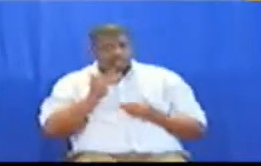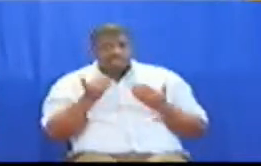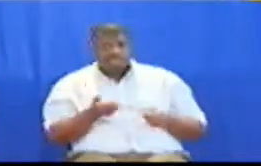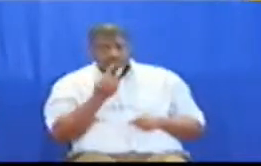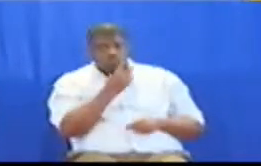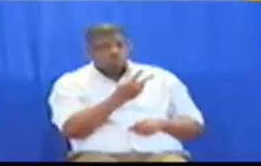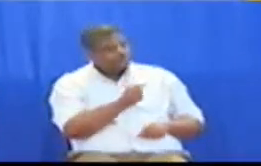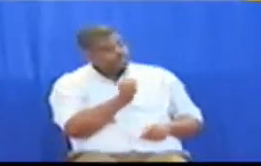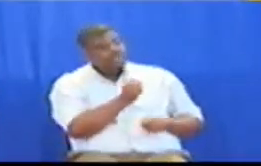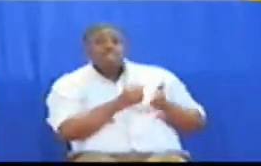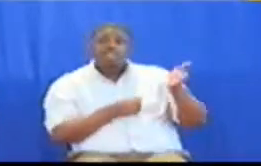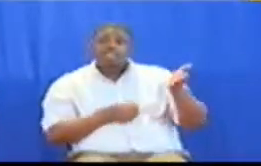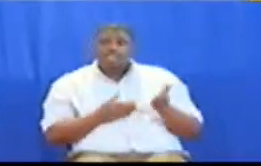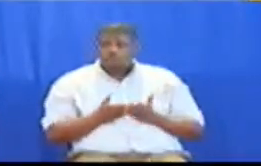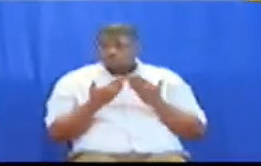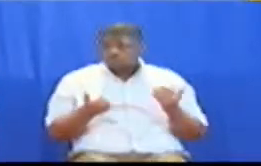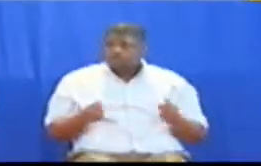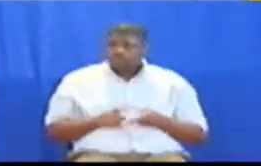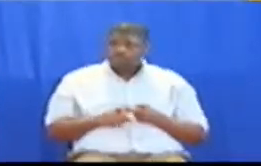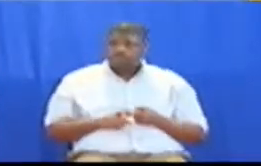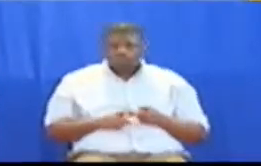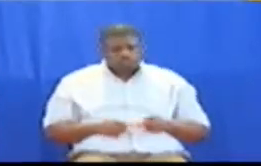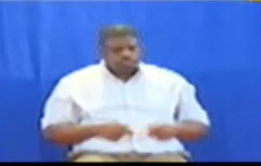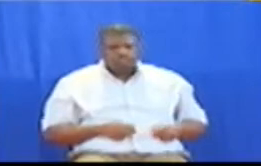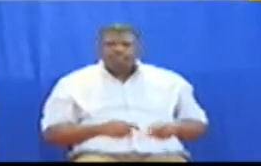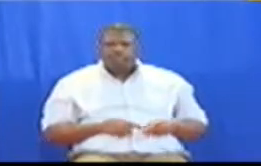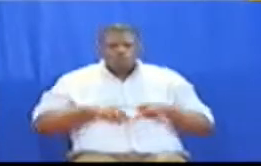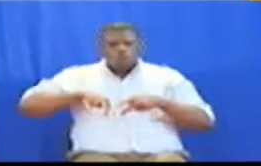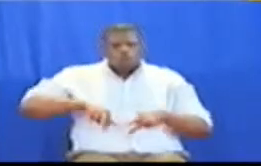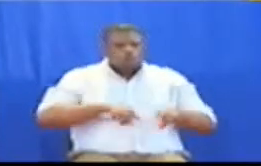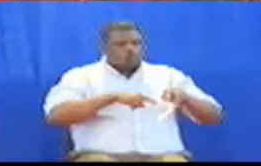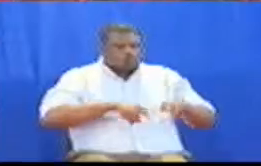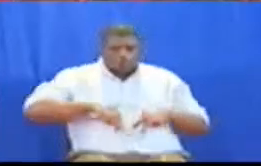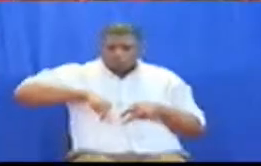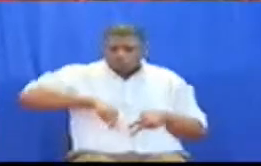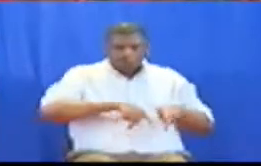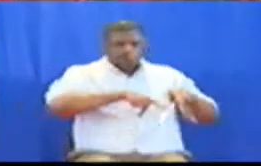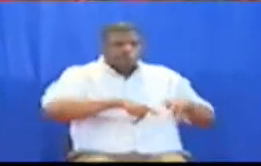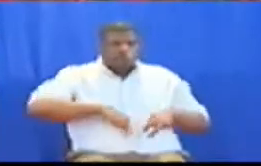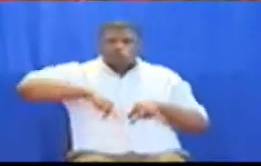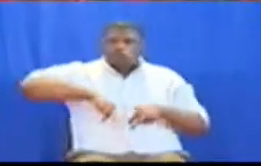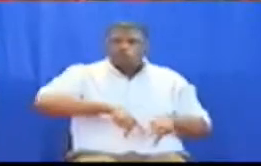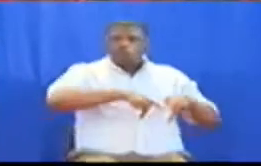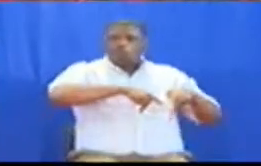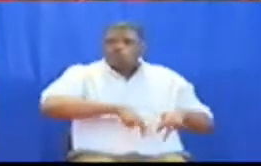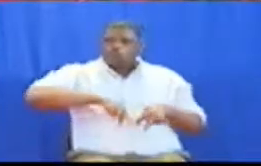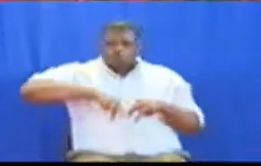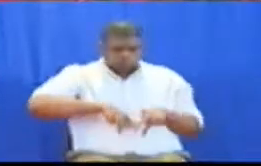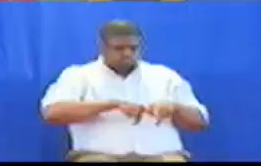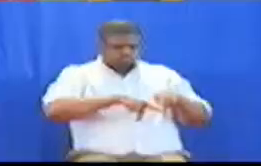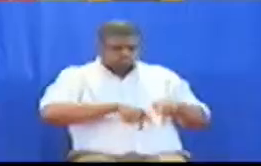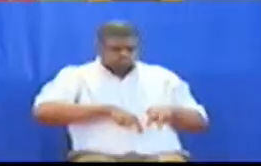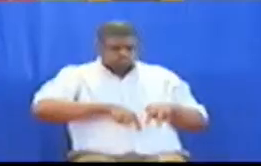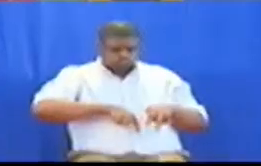mzee. Kwa sababu ya gwaride ambalo wamelichapa. Kwa kweli wanaweza, wamefanya kazi nzuri